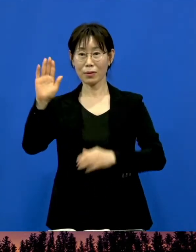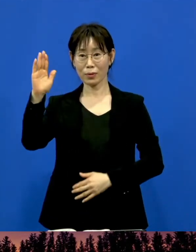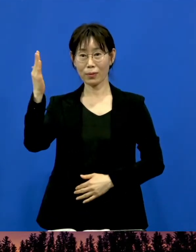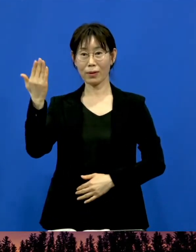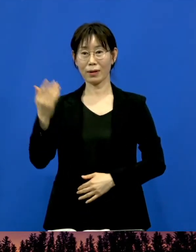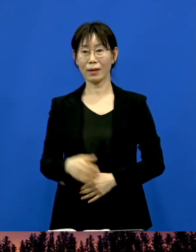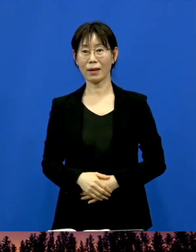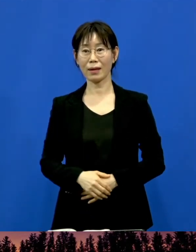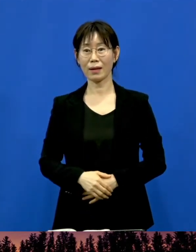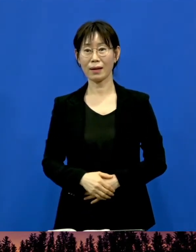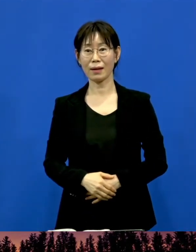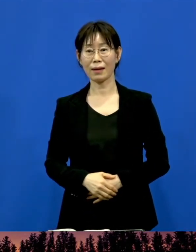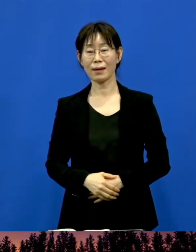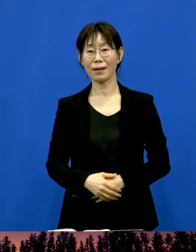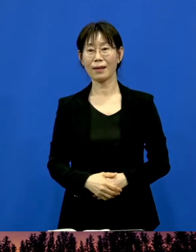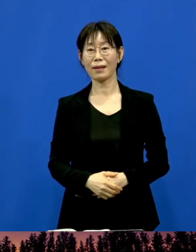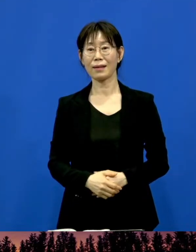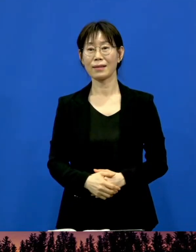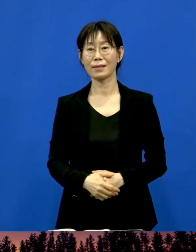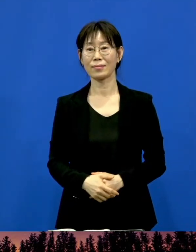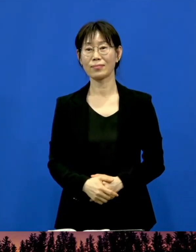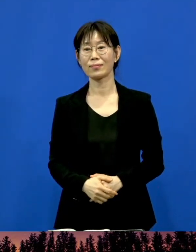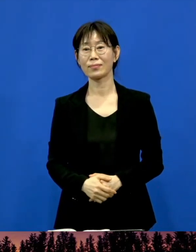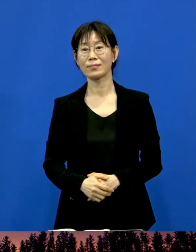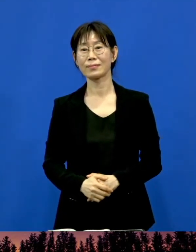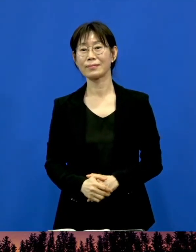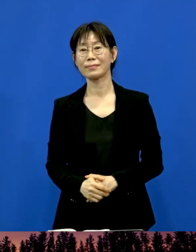슈퍼로는 안 되고 슈퍼 울트라 하고요.